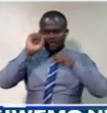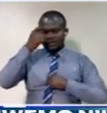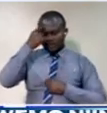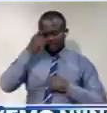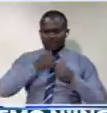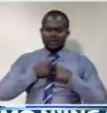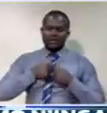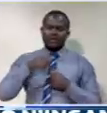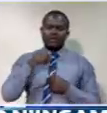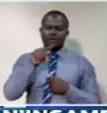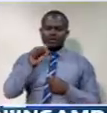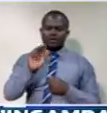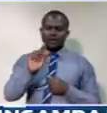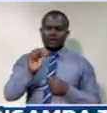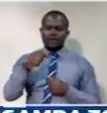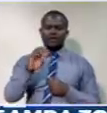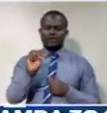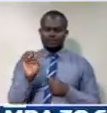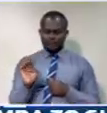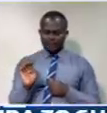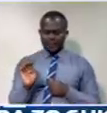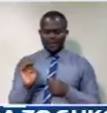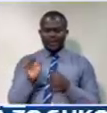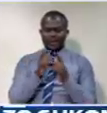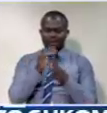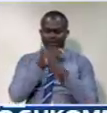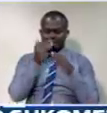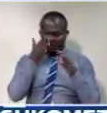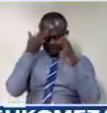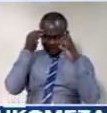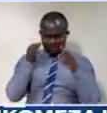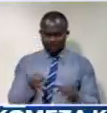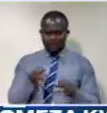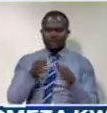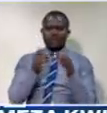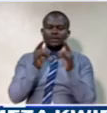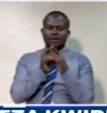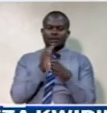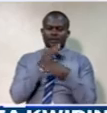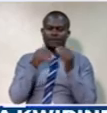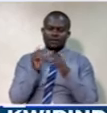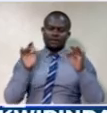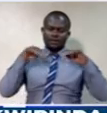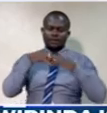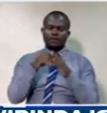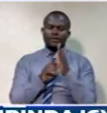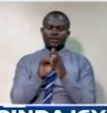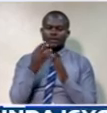y'u Rwanda Paul Kagame. Inama y'abaministri yemeje imyanzuro y'inama y'abaministri yateranye kuwa kane